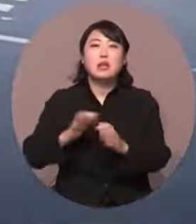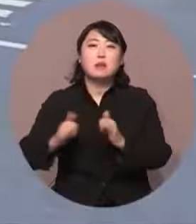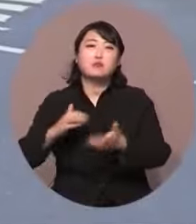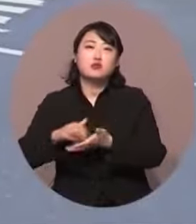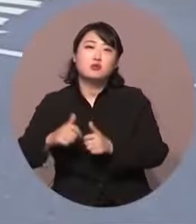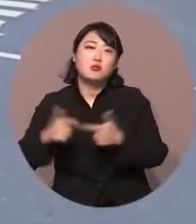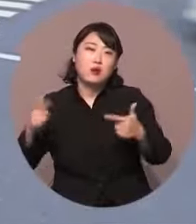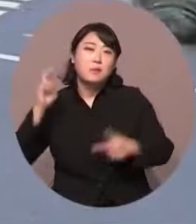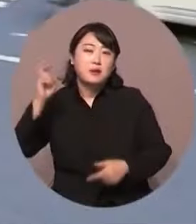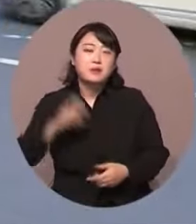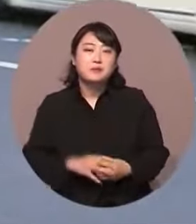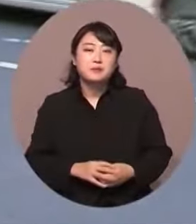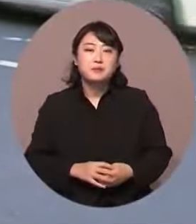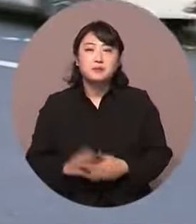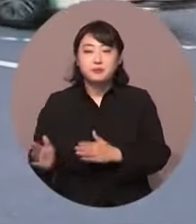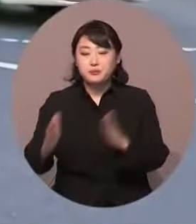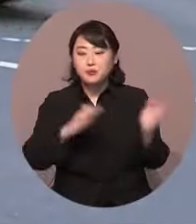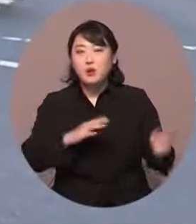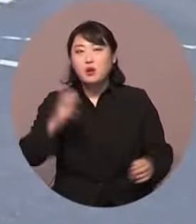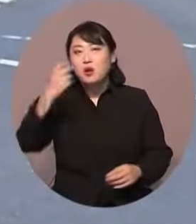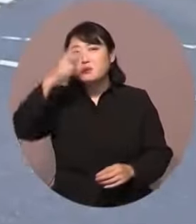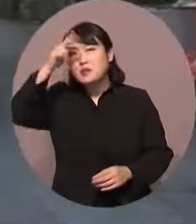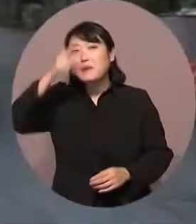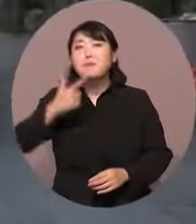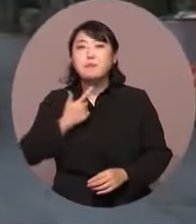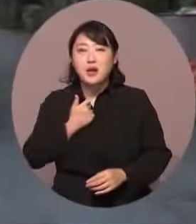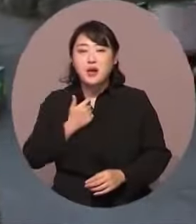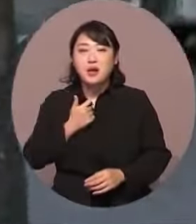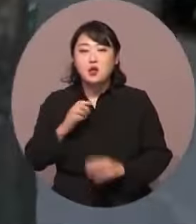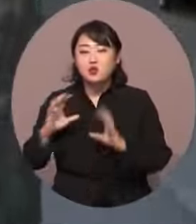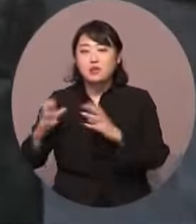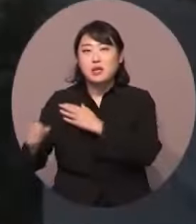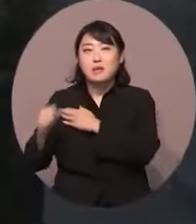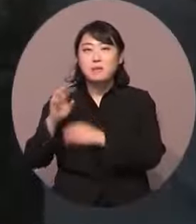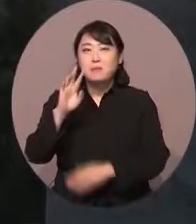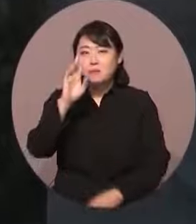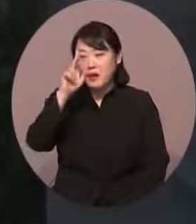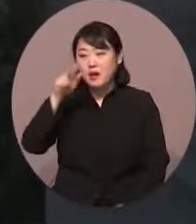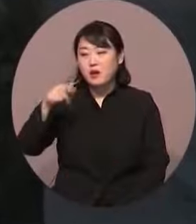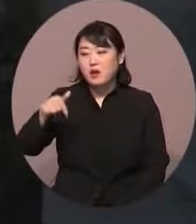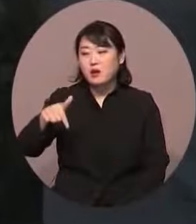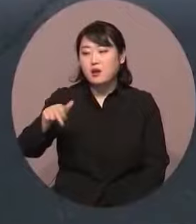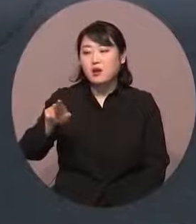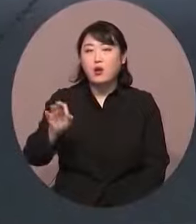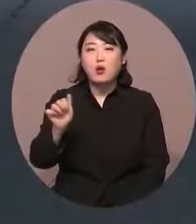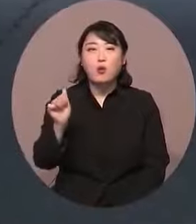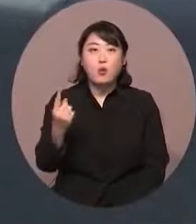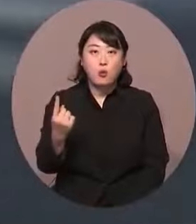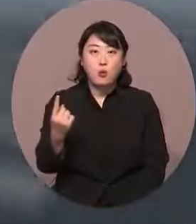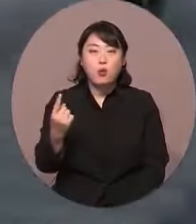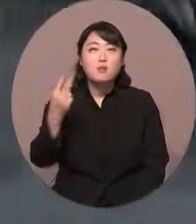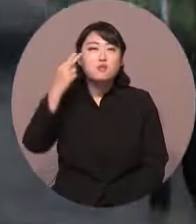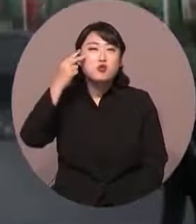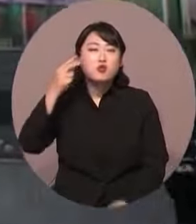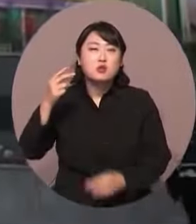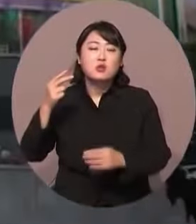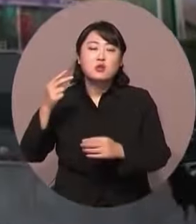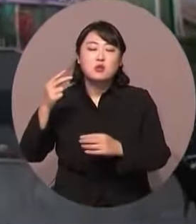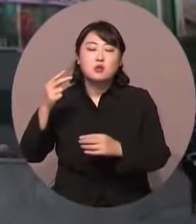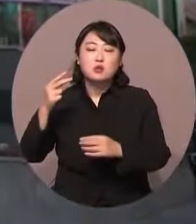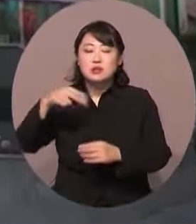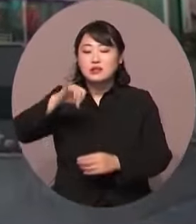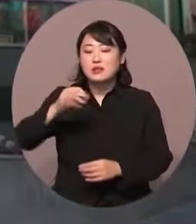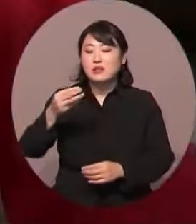늘어나겠죠. 검찰 출신으로 권익위원회 등에서 활동한 국민의힘 박경호 후보는 대덕을 미국의